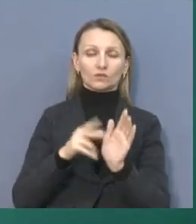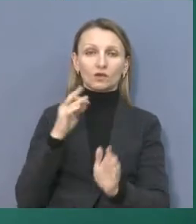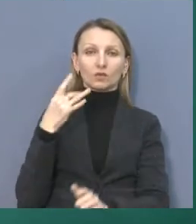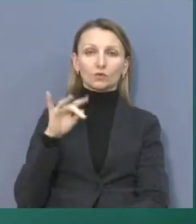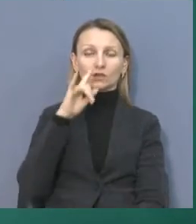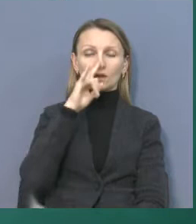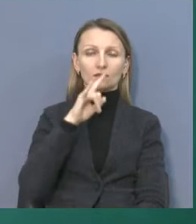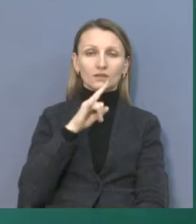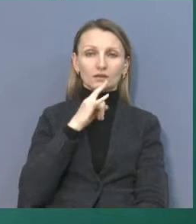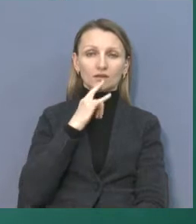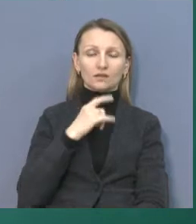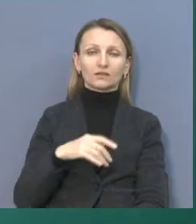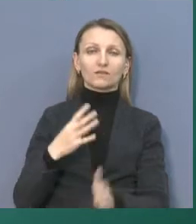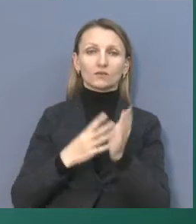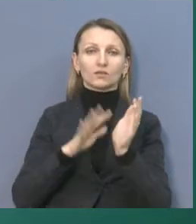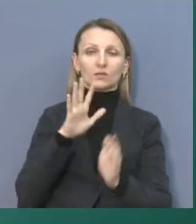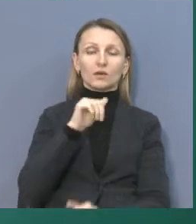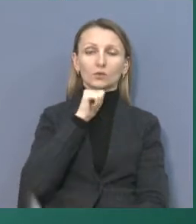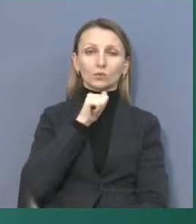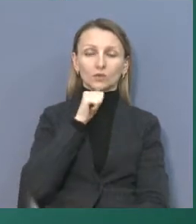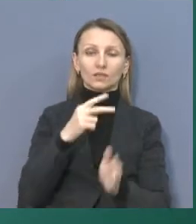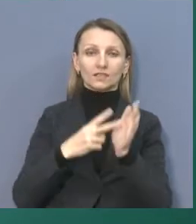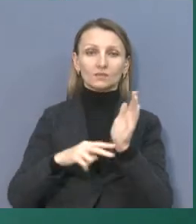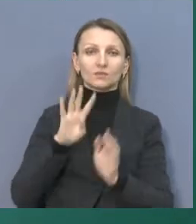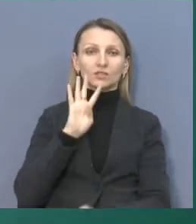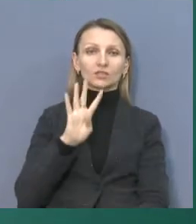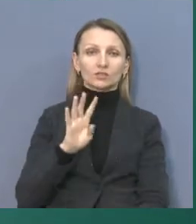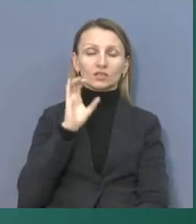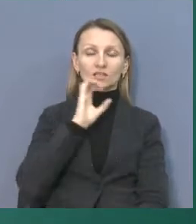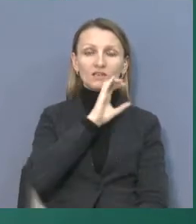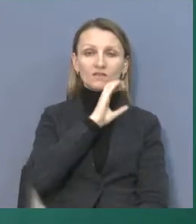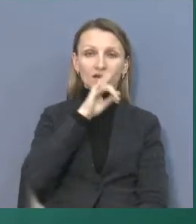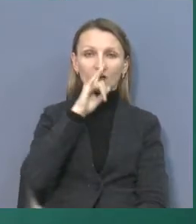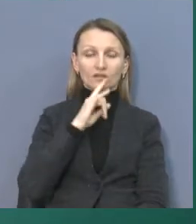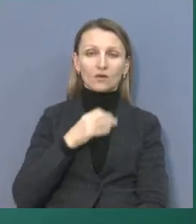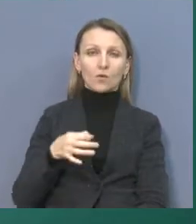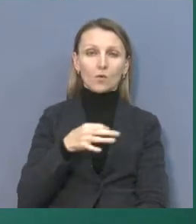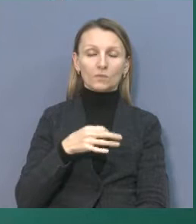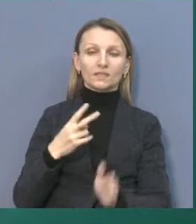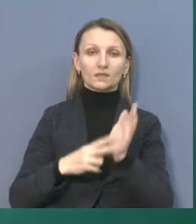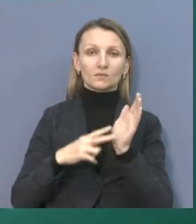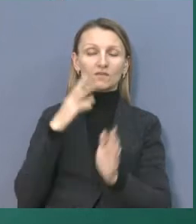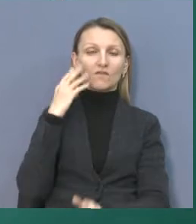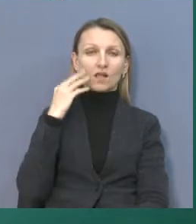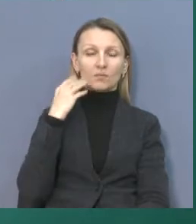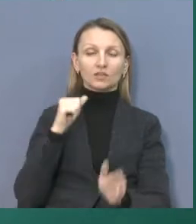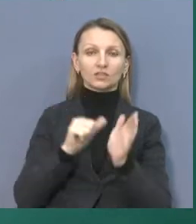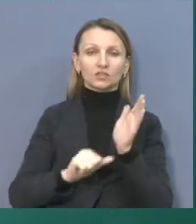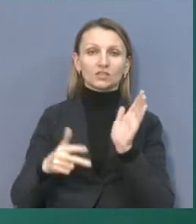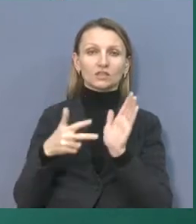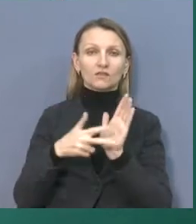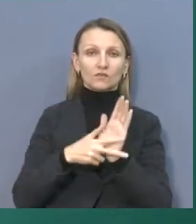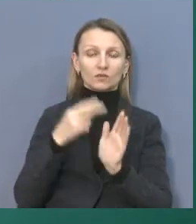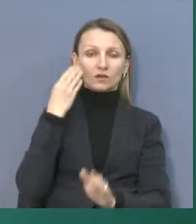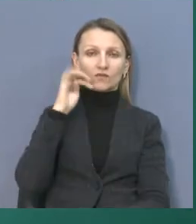восточно-казахстанской 95 кустанайской 74 северо-казахстанская 70 городе алматы 68